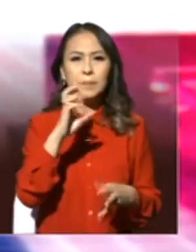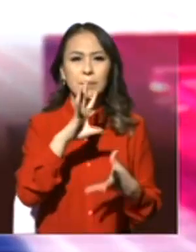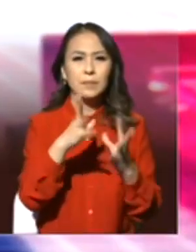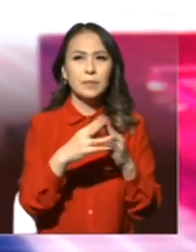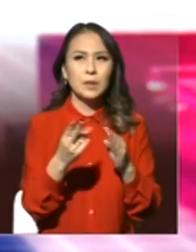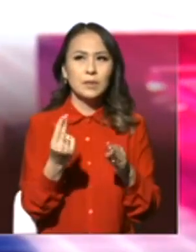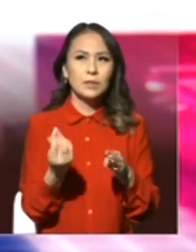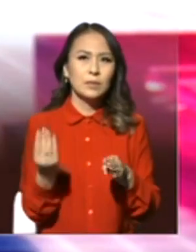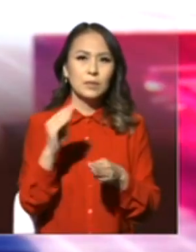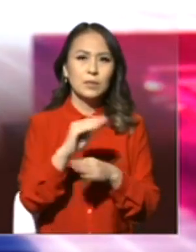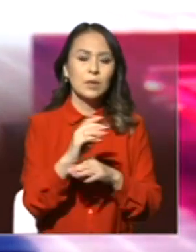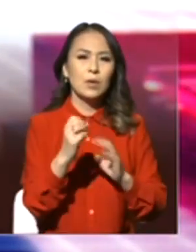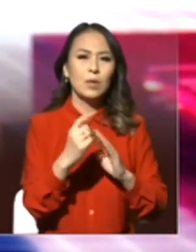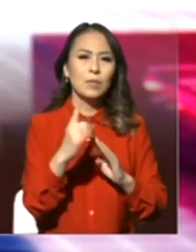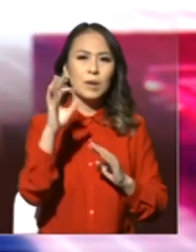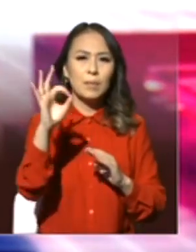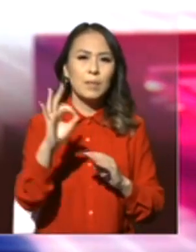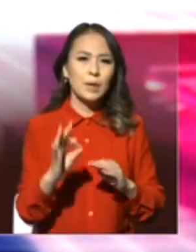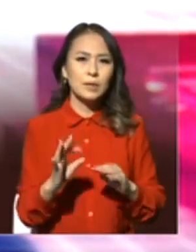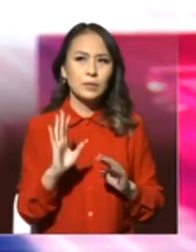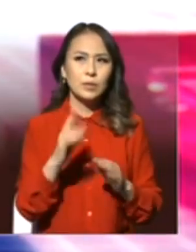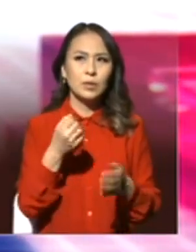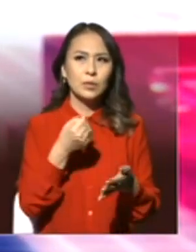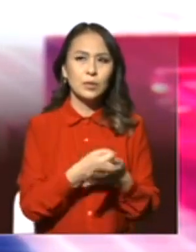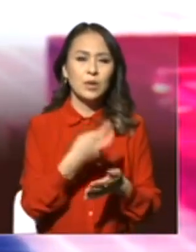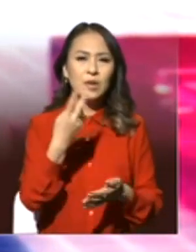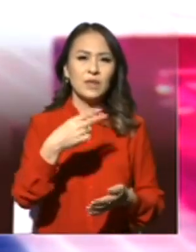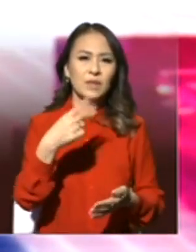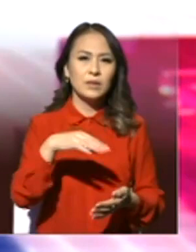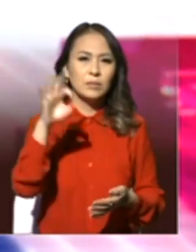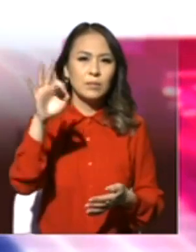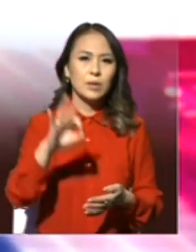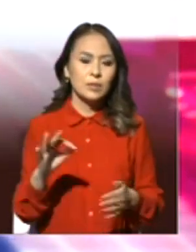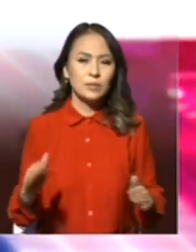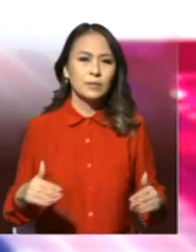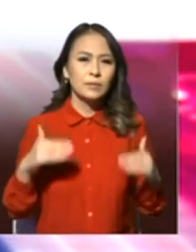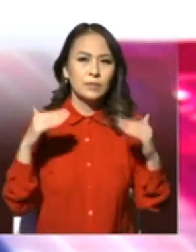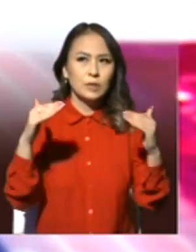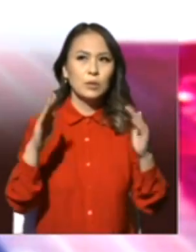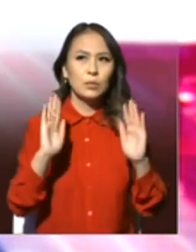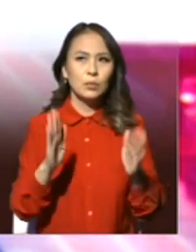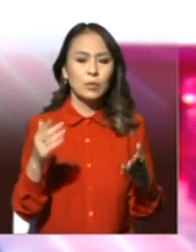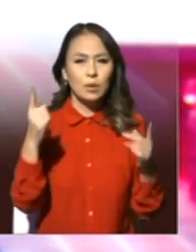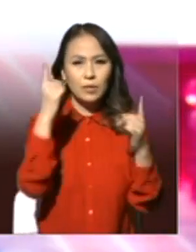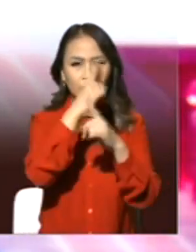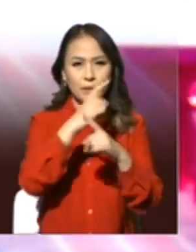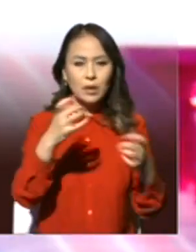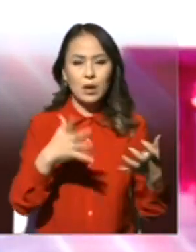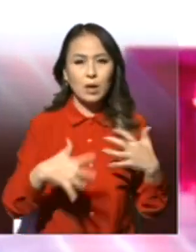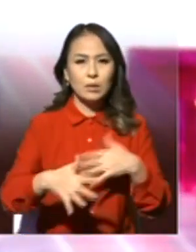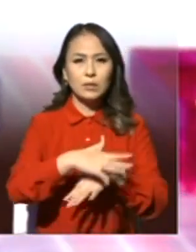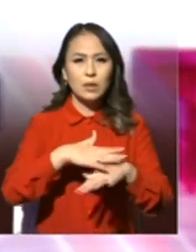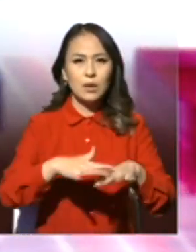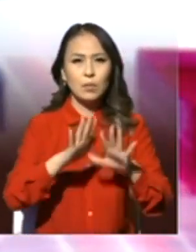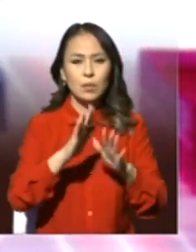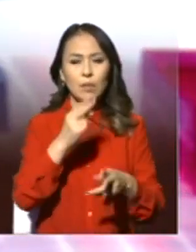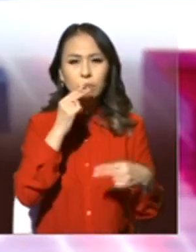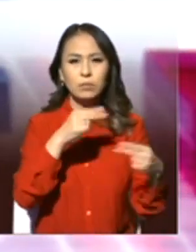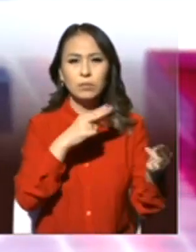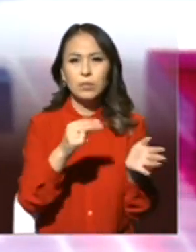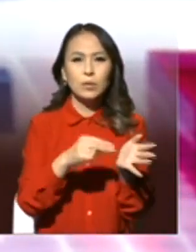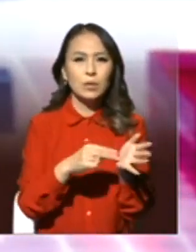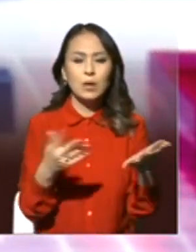бағасы 11%-ға қымбаттайтын, дизельдің 20%-ға шарықтайтын мәлім етті. Бұл нарыққа қалай әсер етеді? Азық-түлік